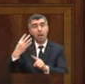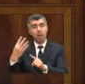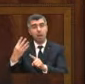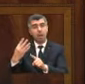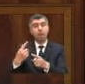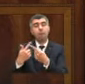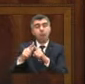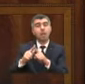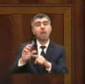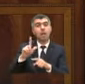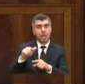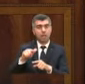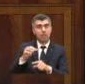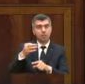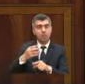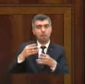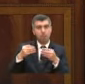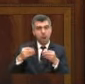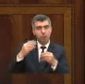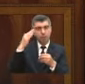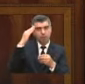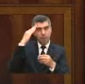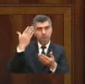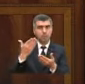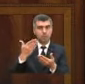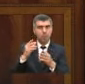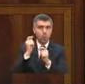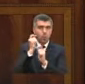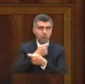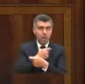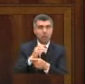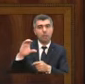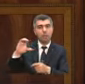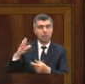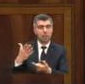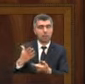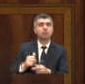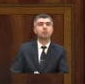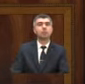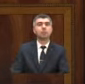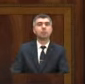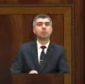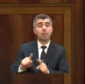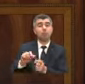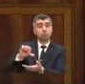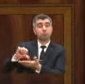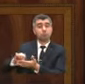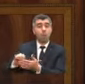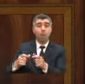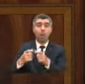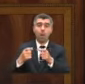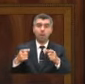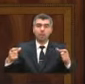أصلاً موجودة حتى هي ديال مراكش وفاس ووجدة والدار البيضاء، غير تكون هذا هو خصنا نسعوا كلية